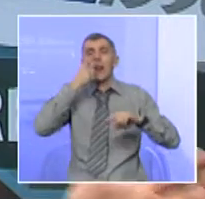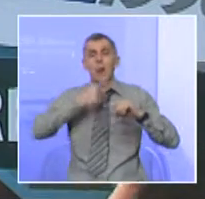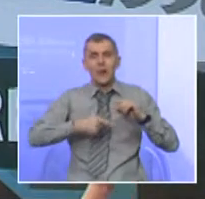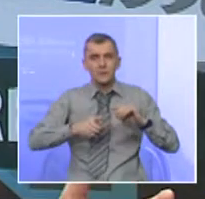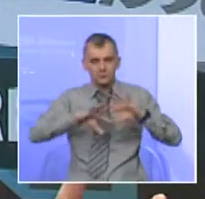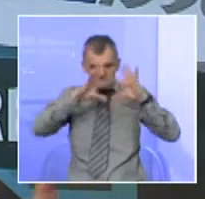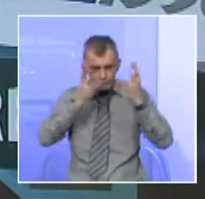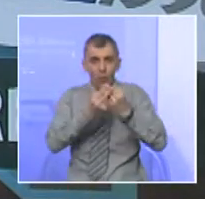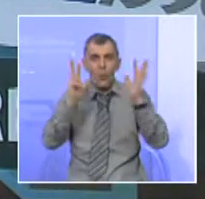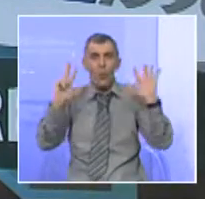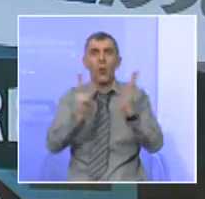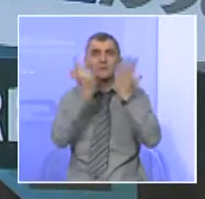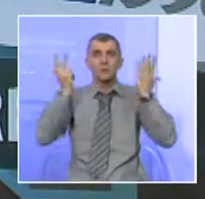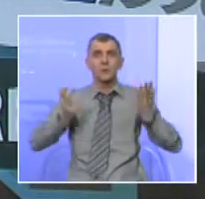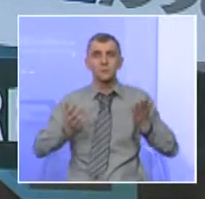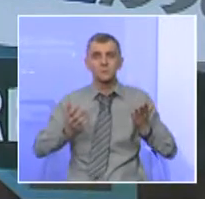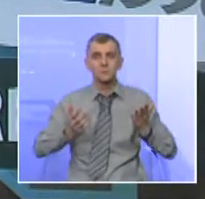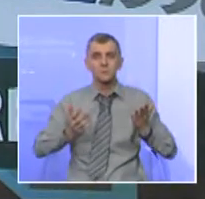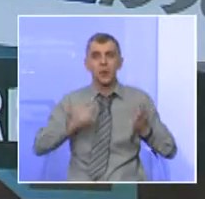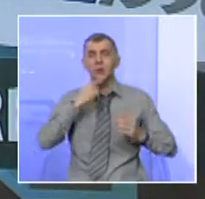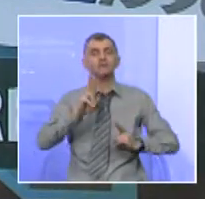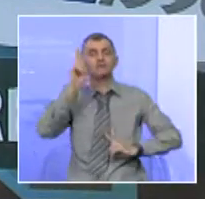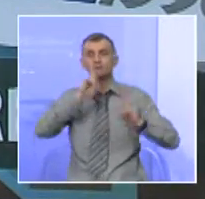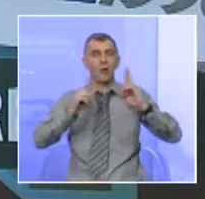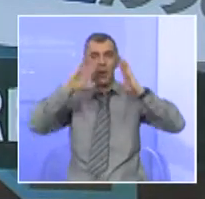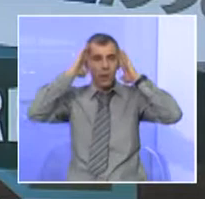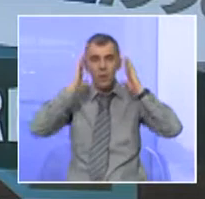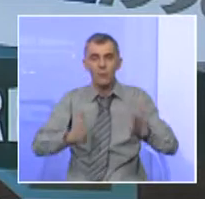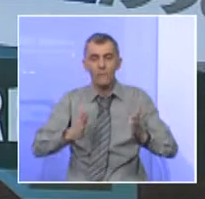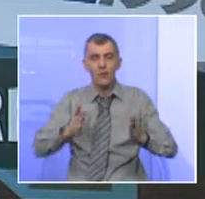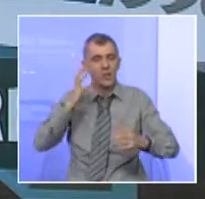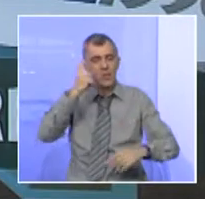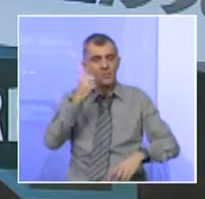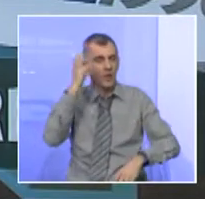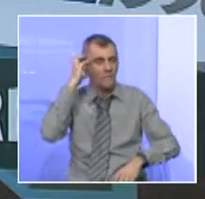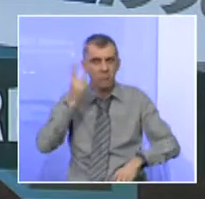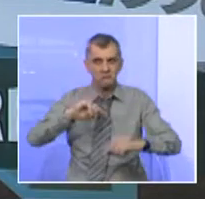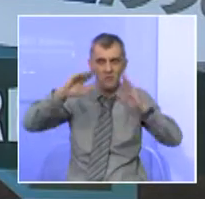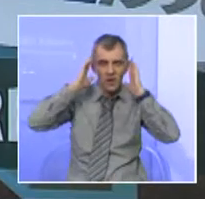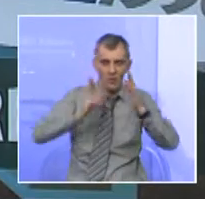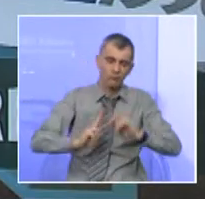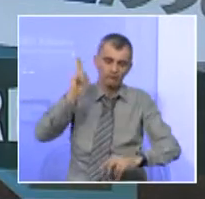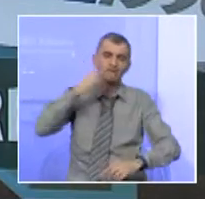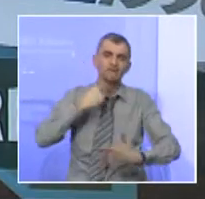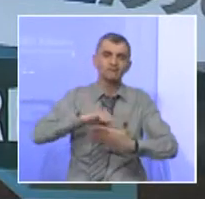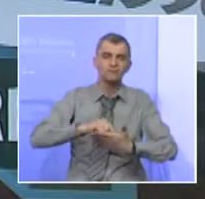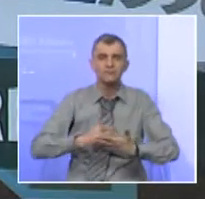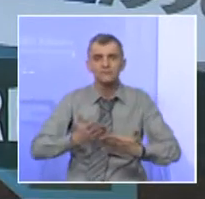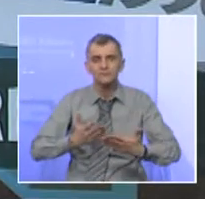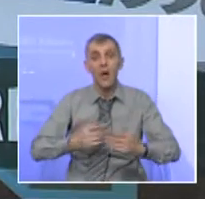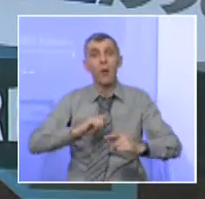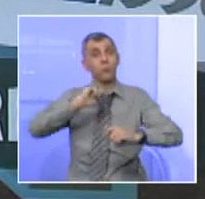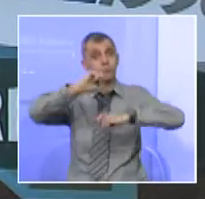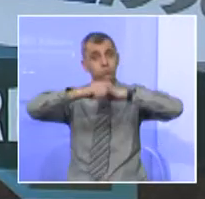ima 18. I ona je izglasala nepovjerenje jednoj vladi. Po